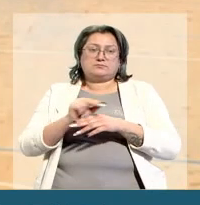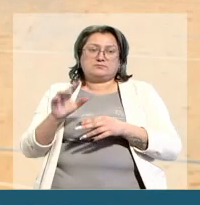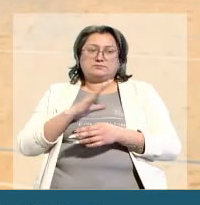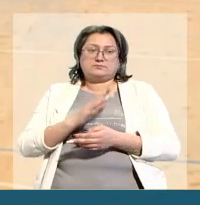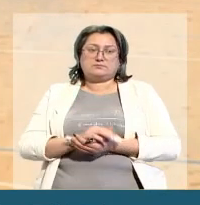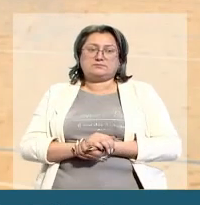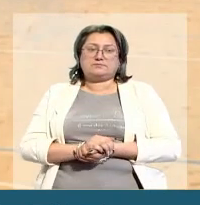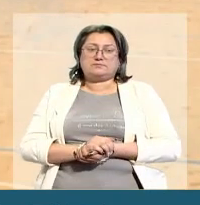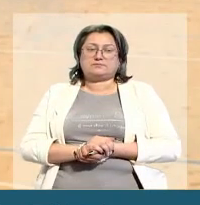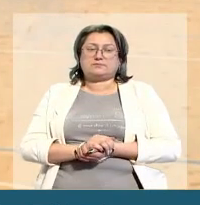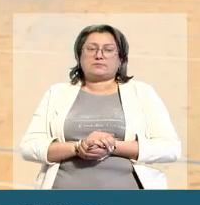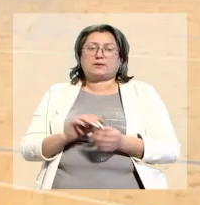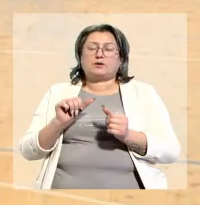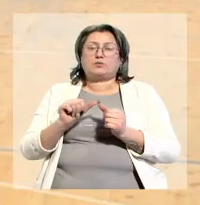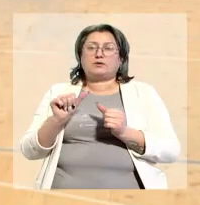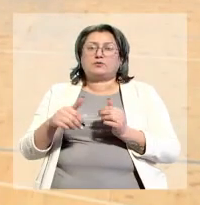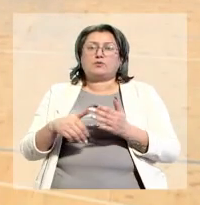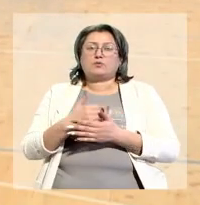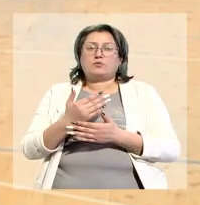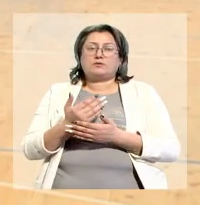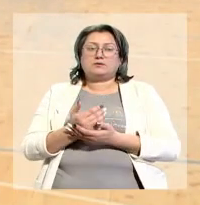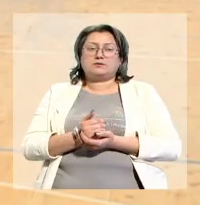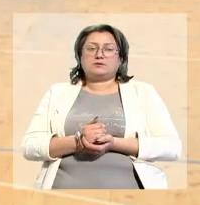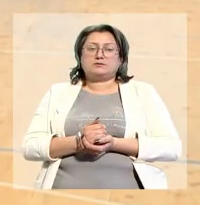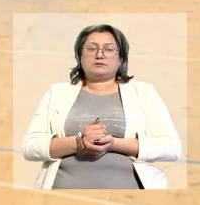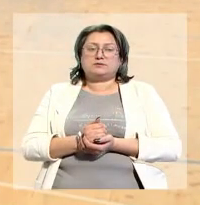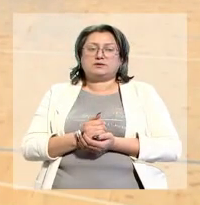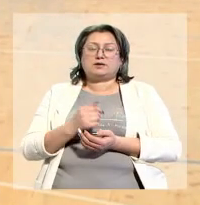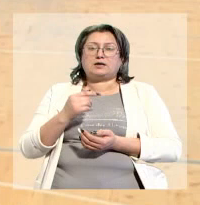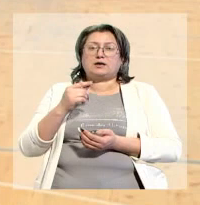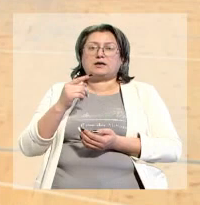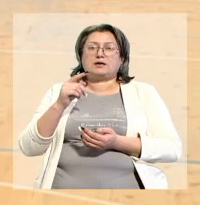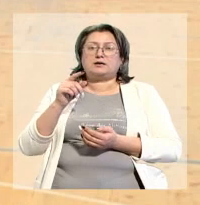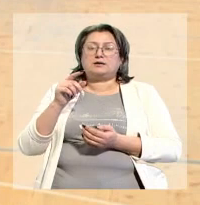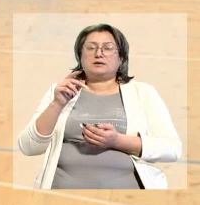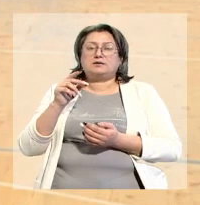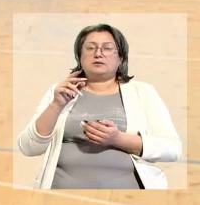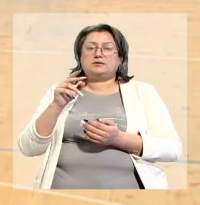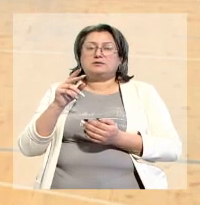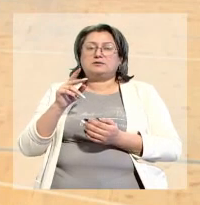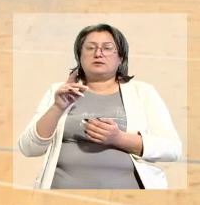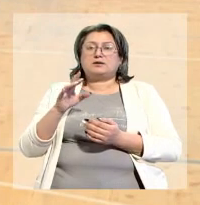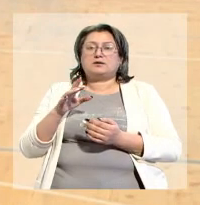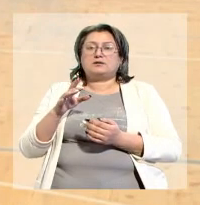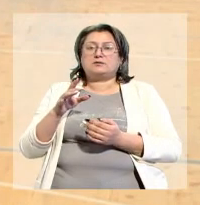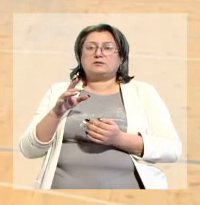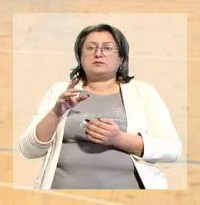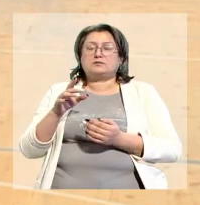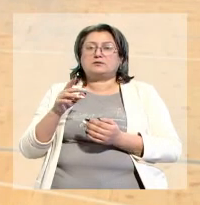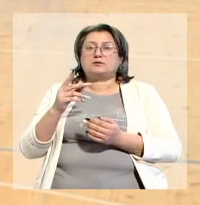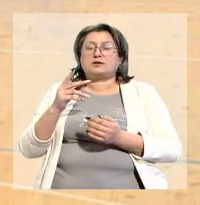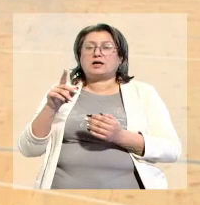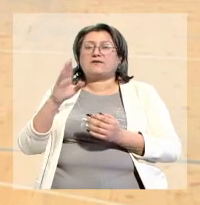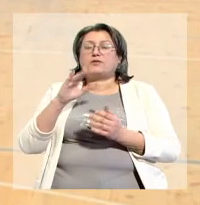26 мектебіміздің биылғы жылы 3 мектебі күрделі жөндеуден өтіп жатыр. Сол 3 күрделі жөндеудің